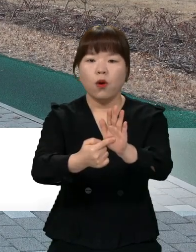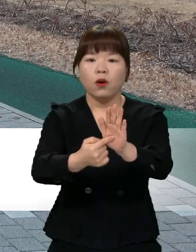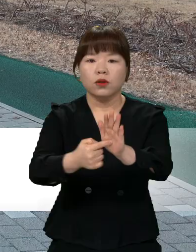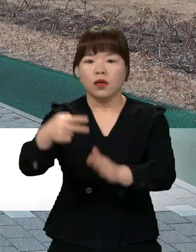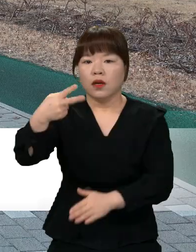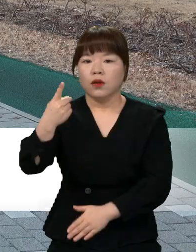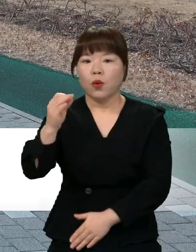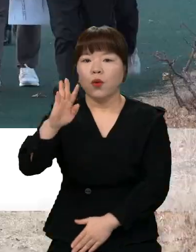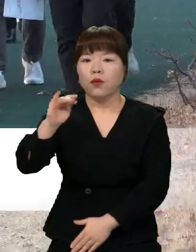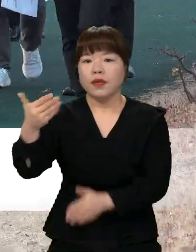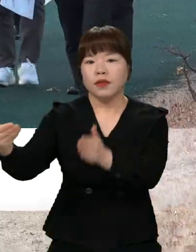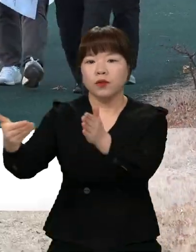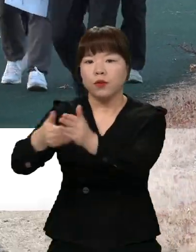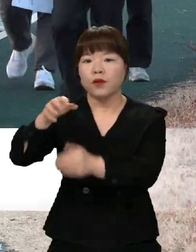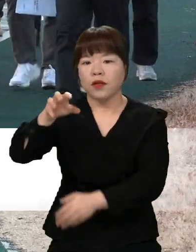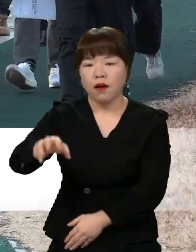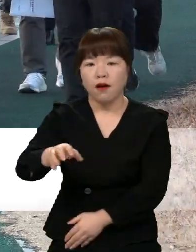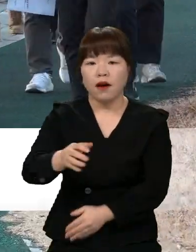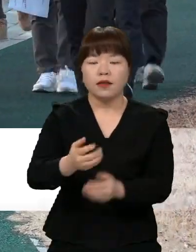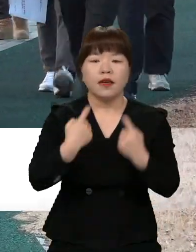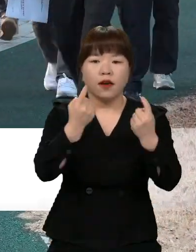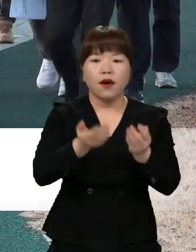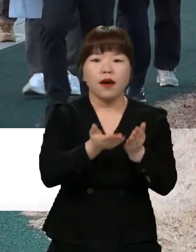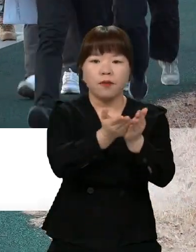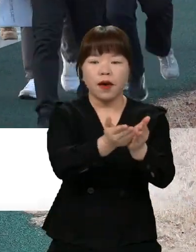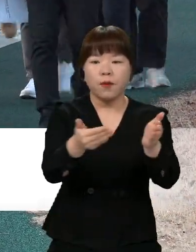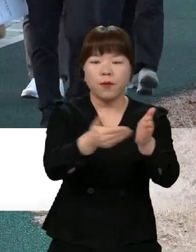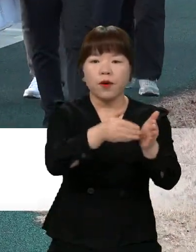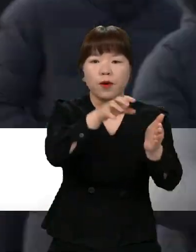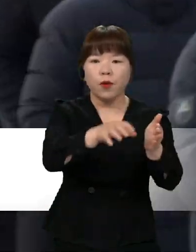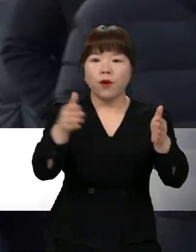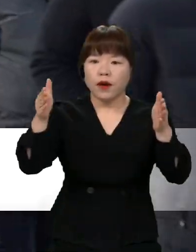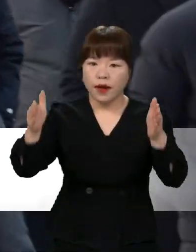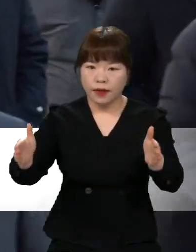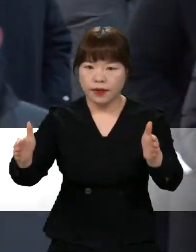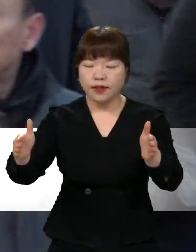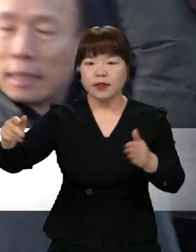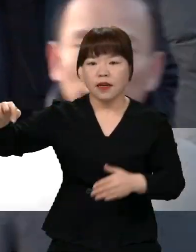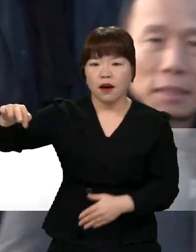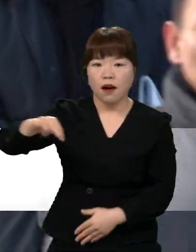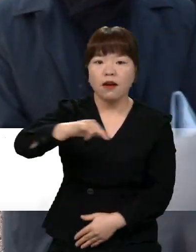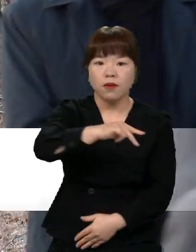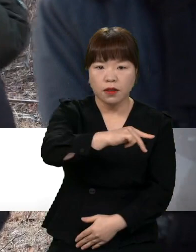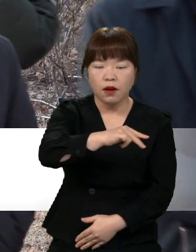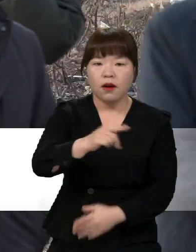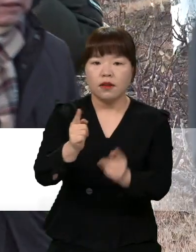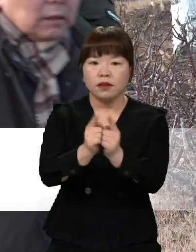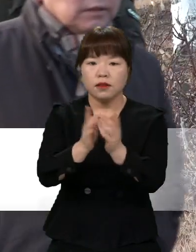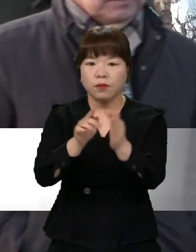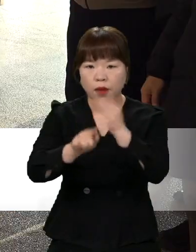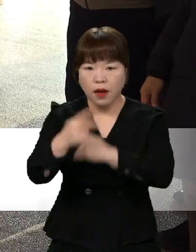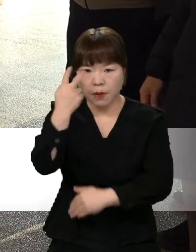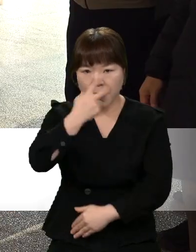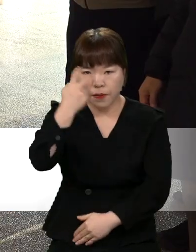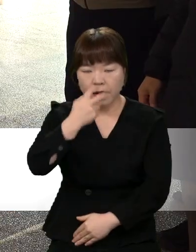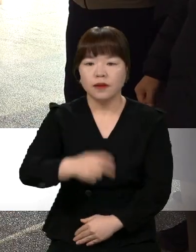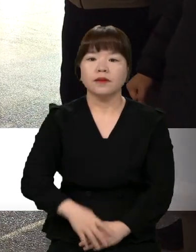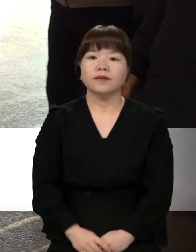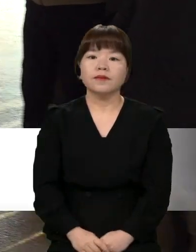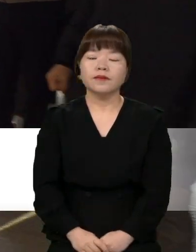내항에서 여객선 터미널에 이르는 소통 걷기 경로 2km 구간을 걸으며 주요 현장을